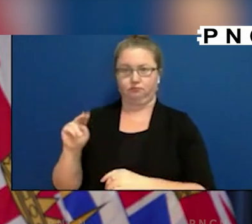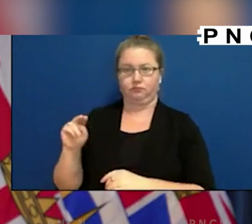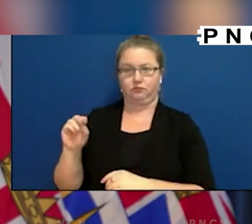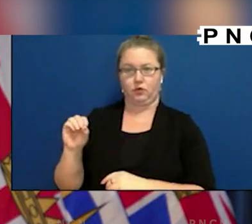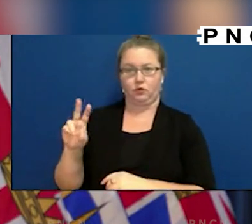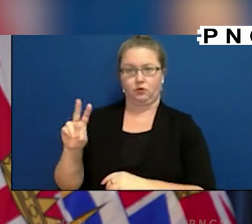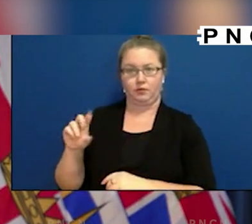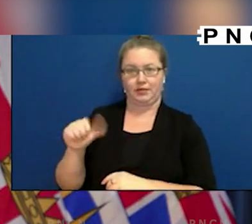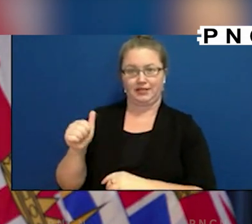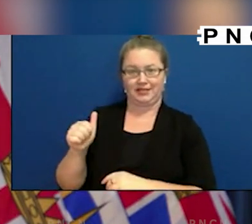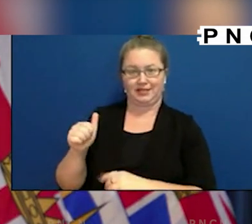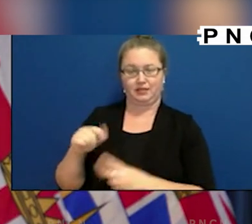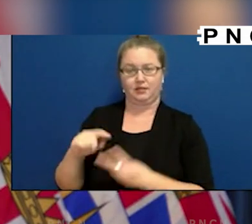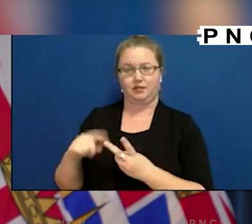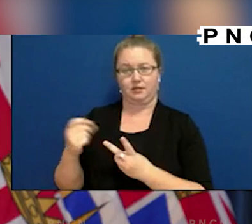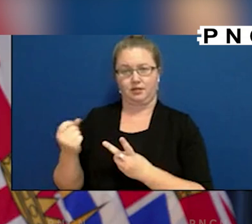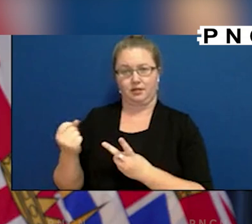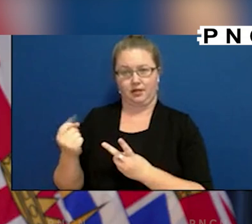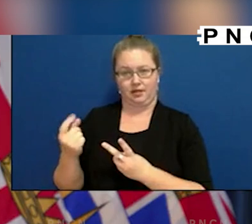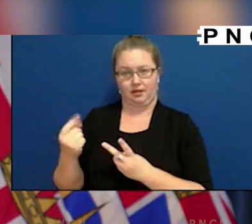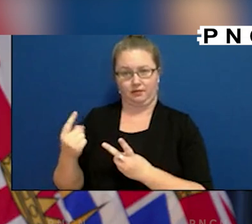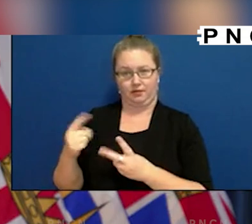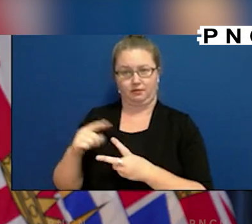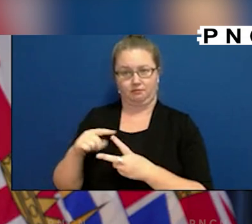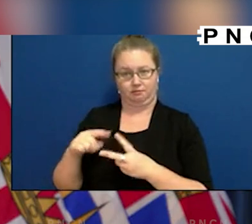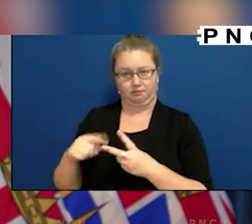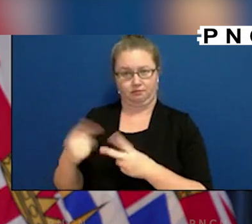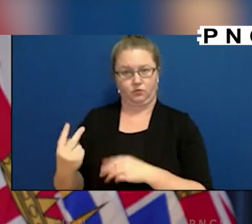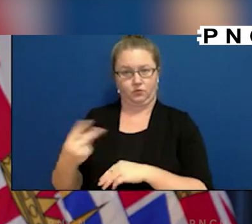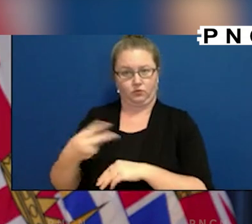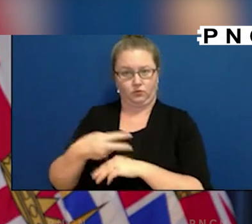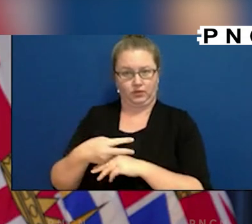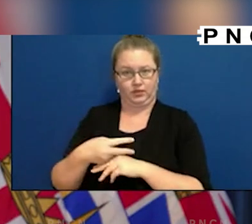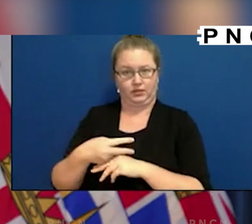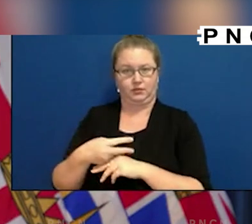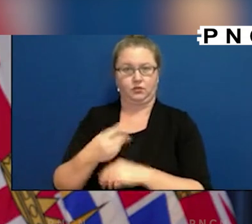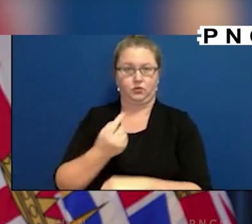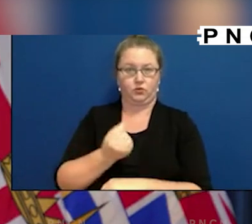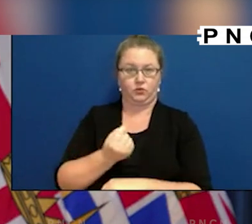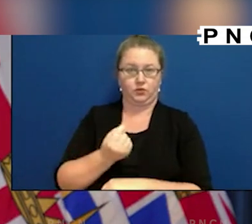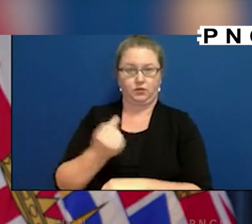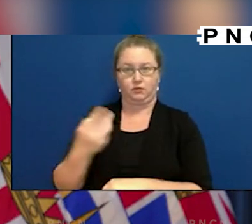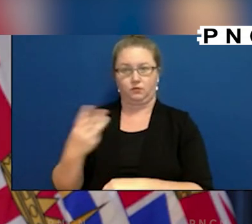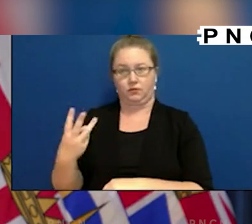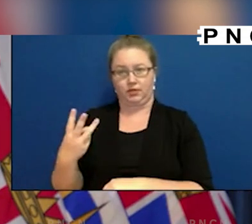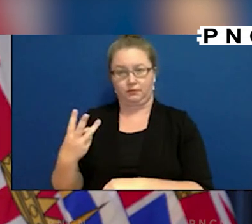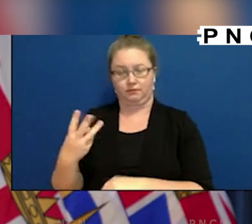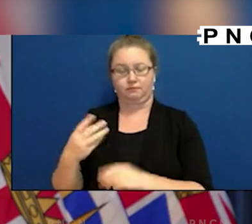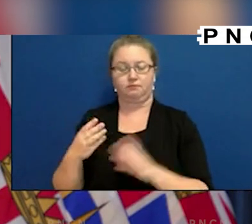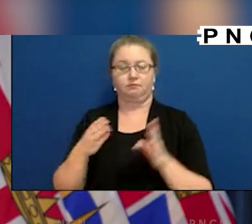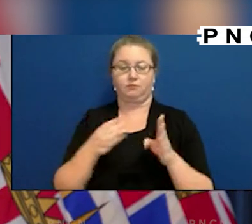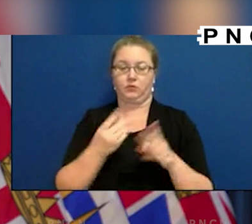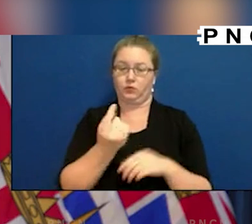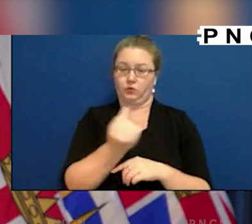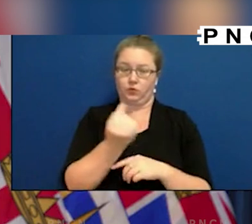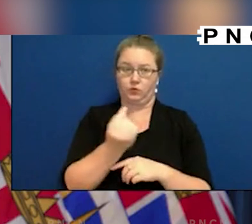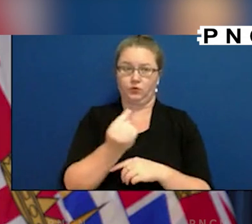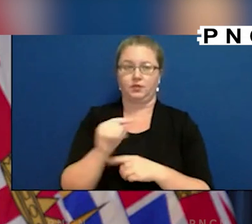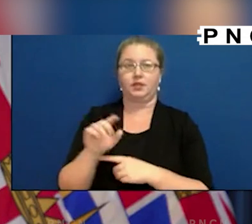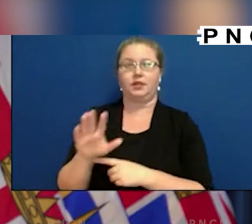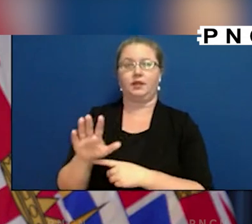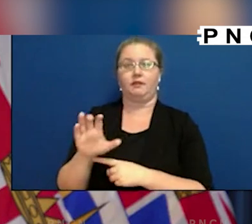नवंबर 10th to 11th and then 11th to today. So between Tuesday and Wednesday, we had an